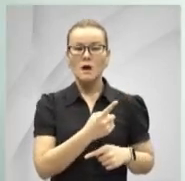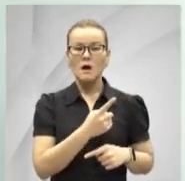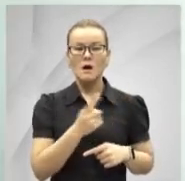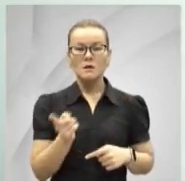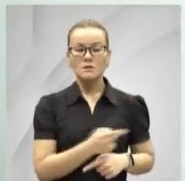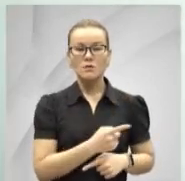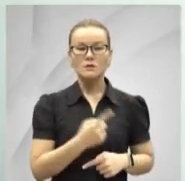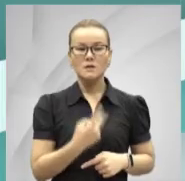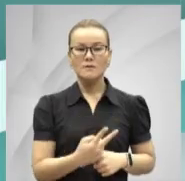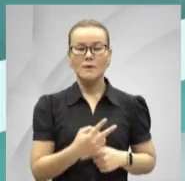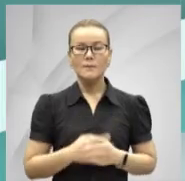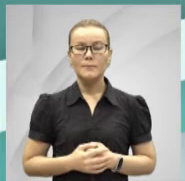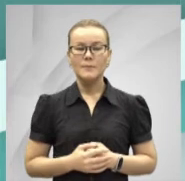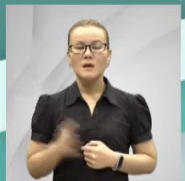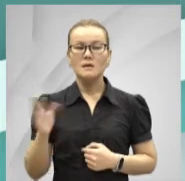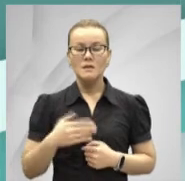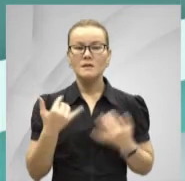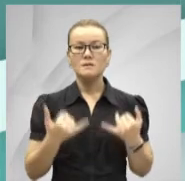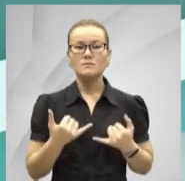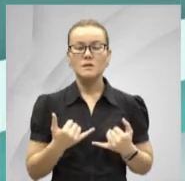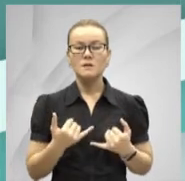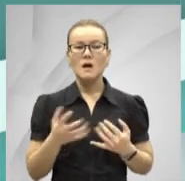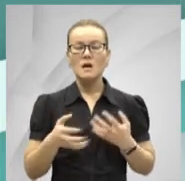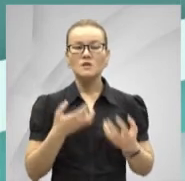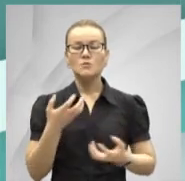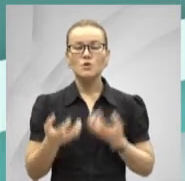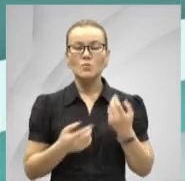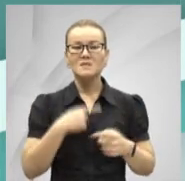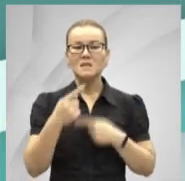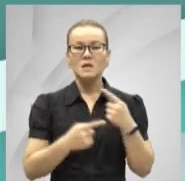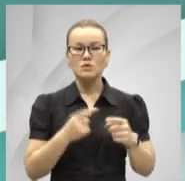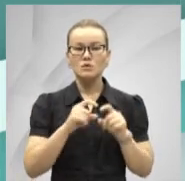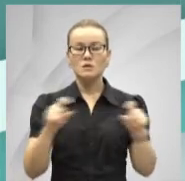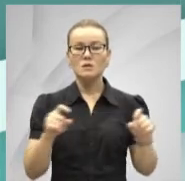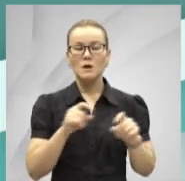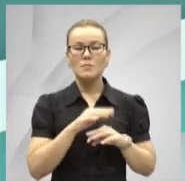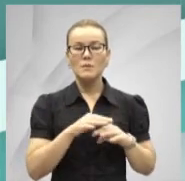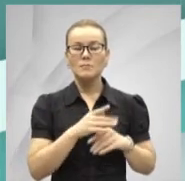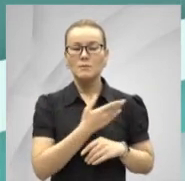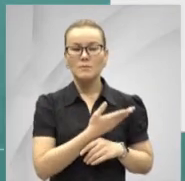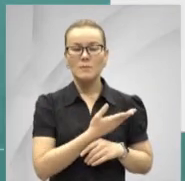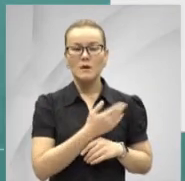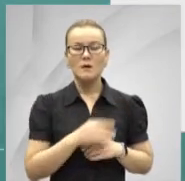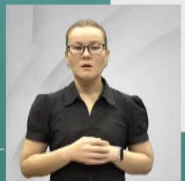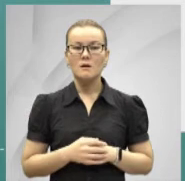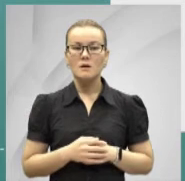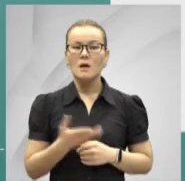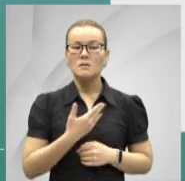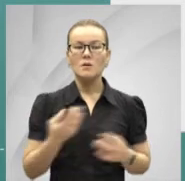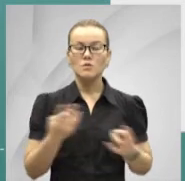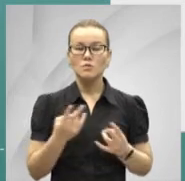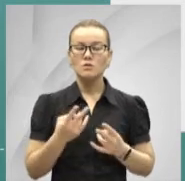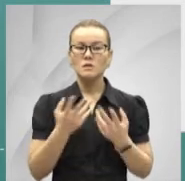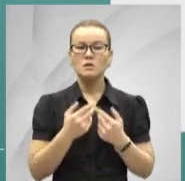2. Давайте теперь разберем следующий пример. Нам нужно